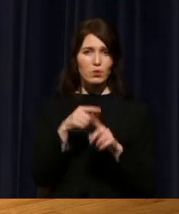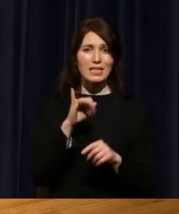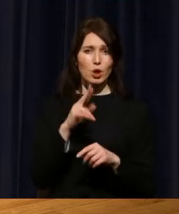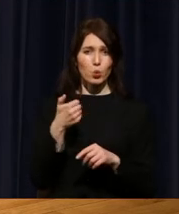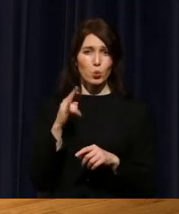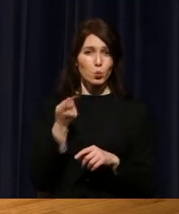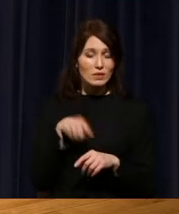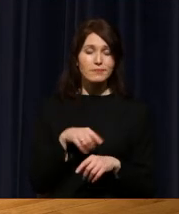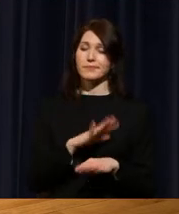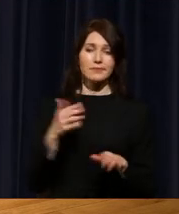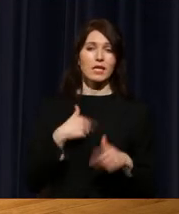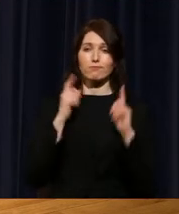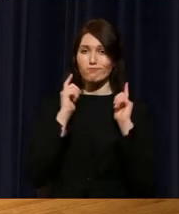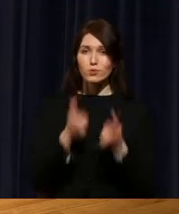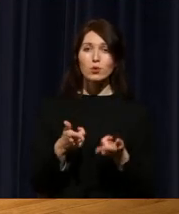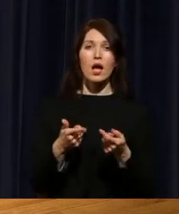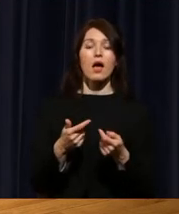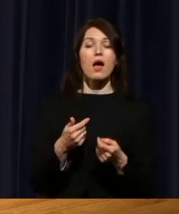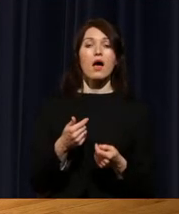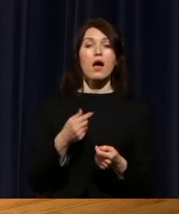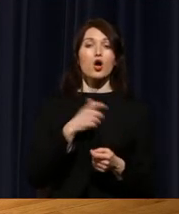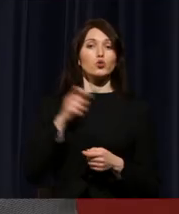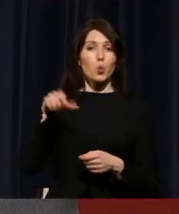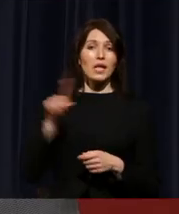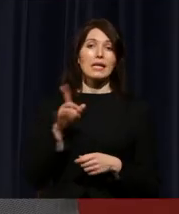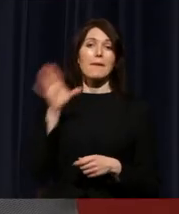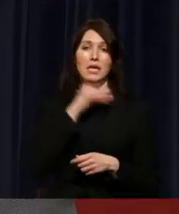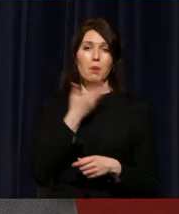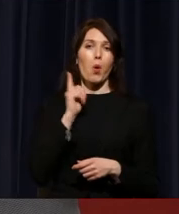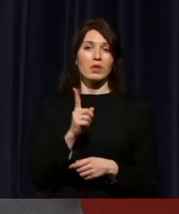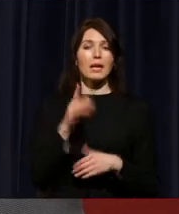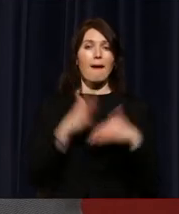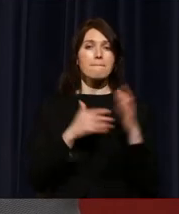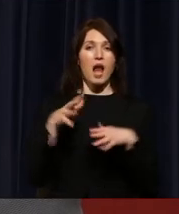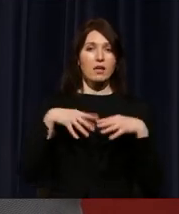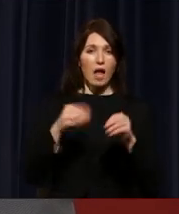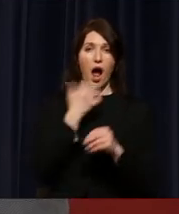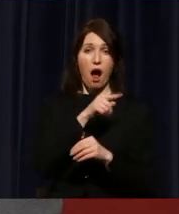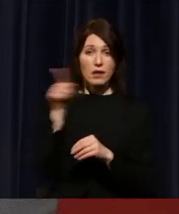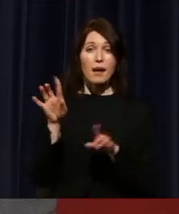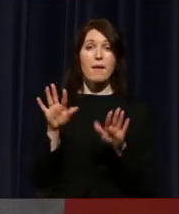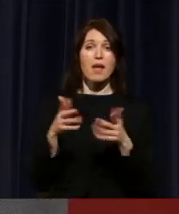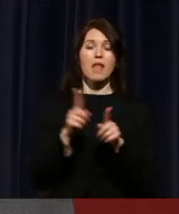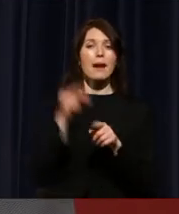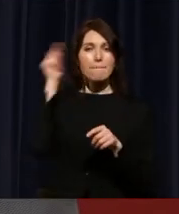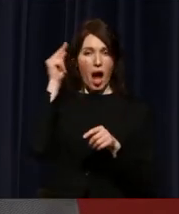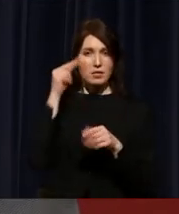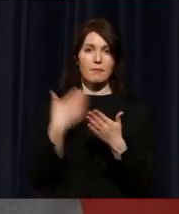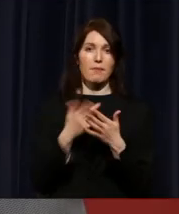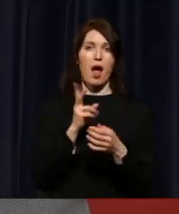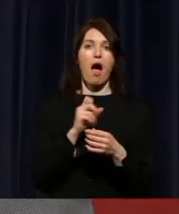es pilnīgi piekrītu, jā, tad studentiem ir iespēja ne tikai iziet praksē ārzemēs, bet arī studēt.